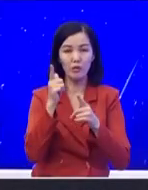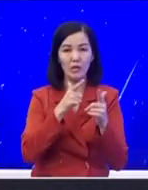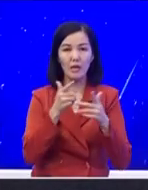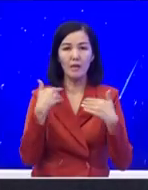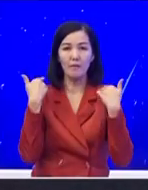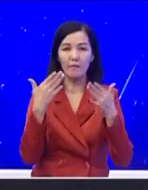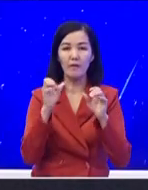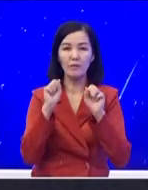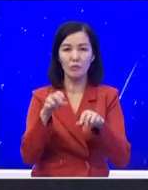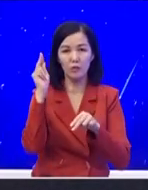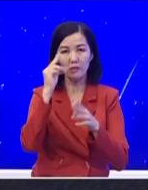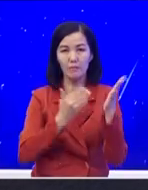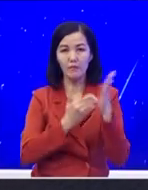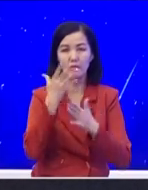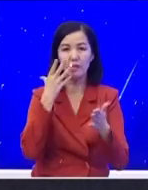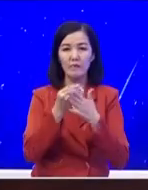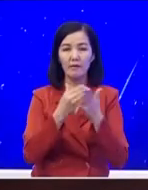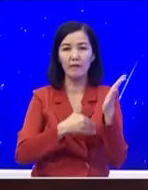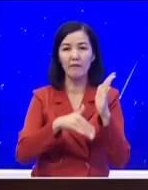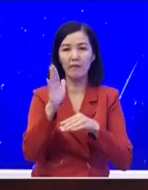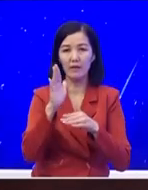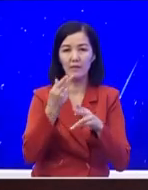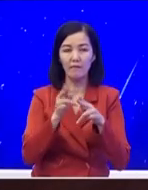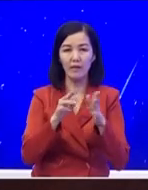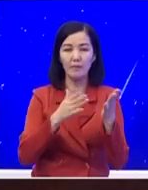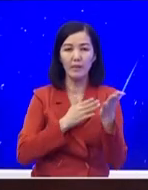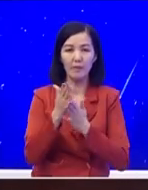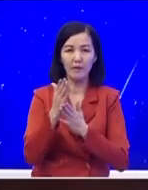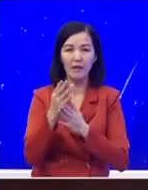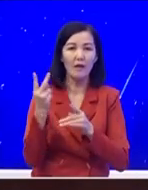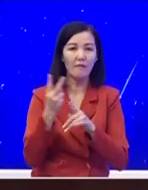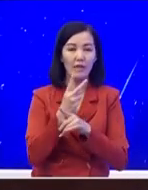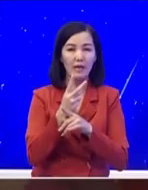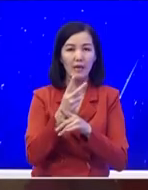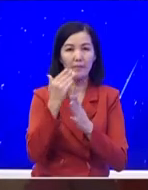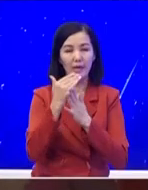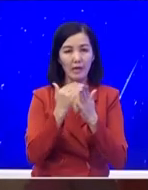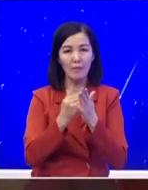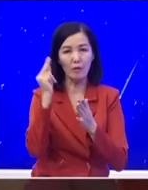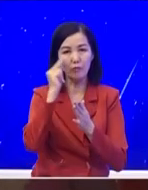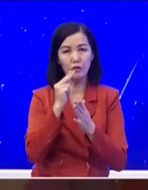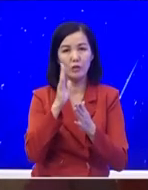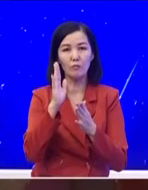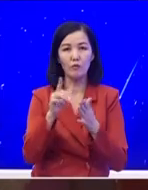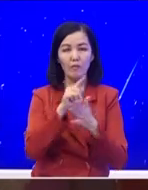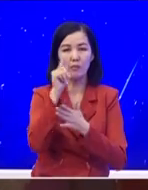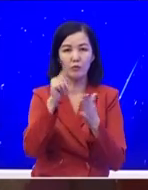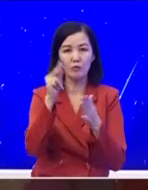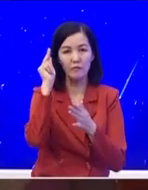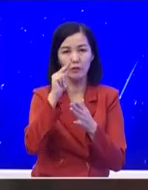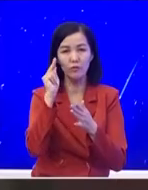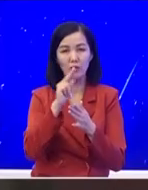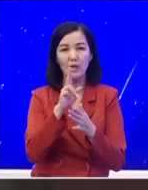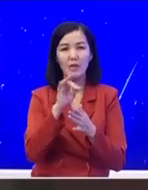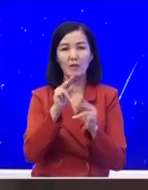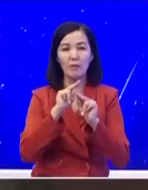будет предоставлена возможность обучения и повышения своей квалификации в этом направлении. Вторая часть программы обучения состоит из вопросов